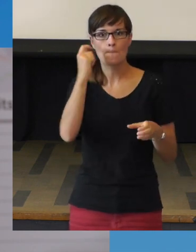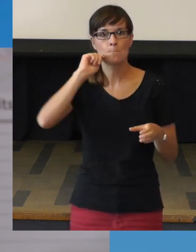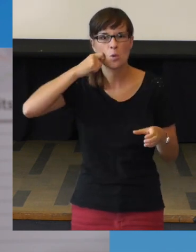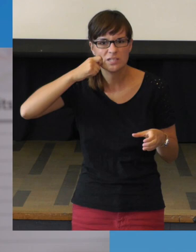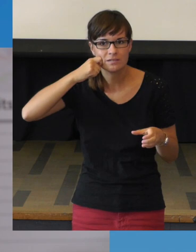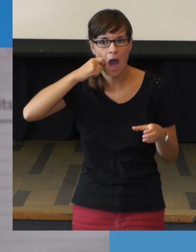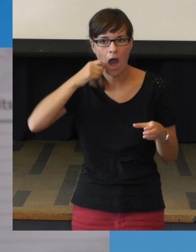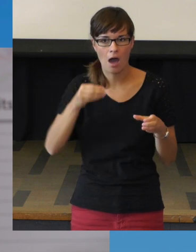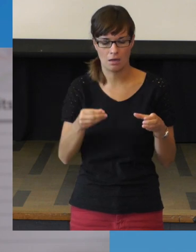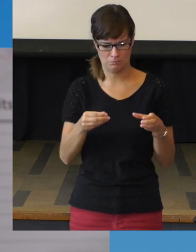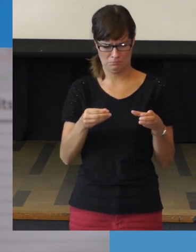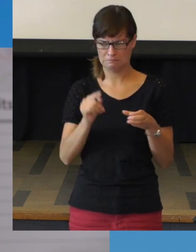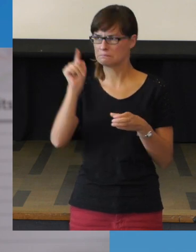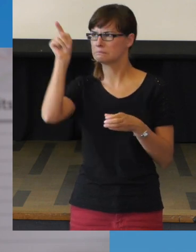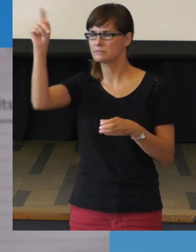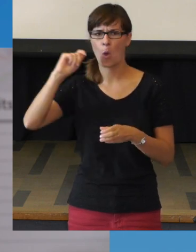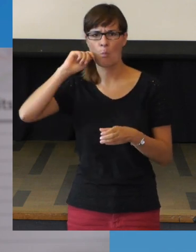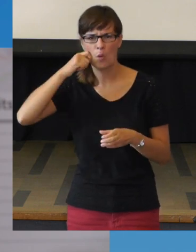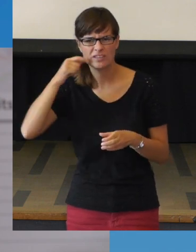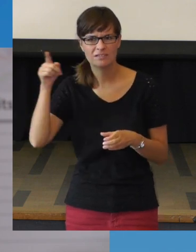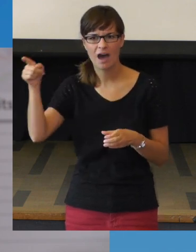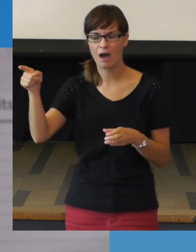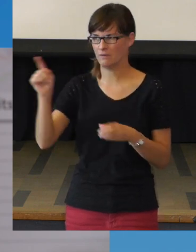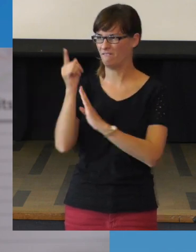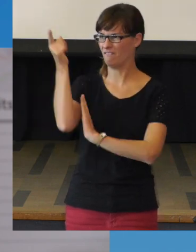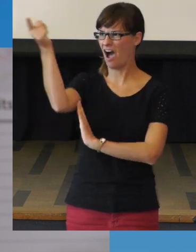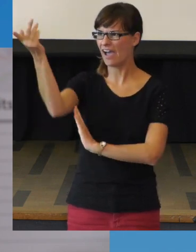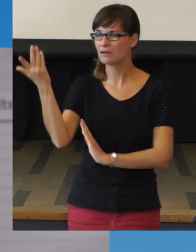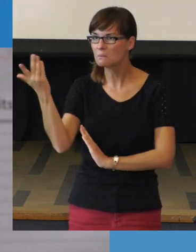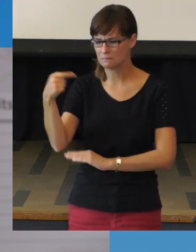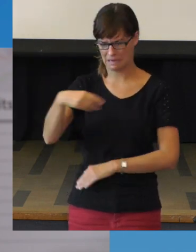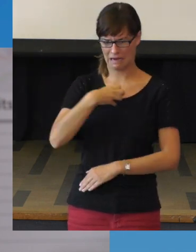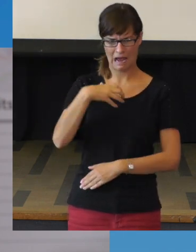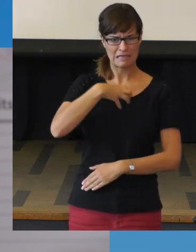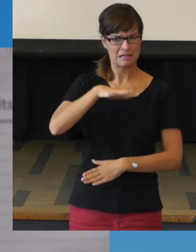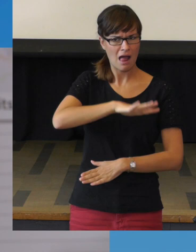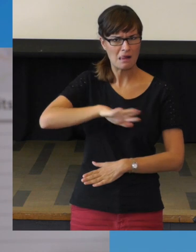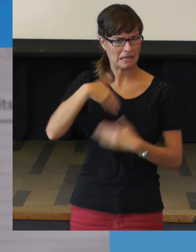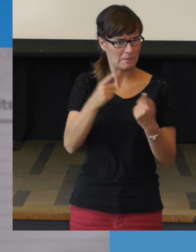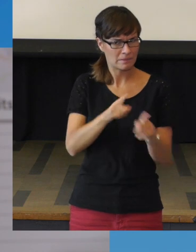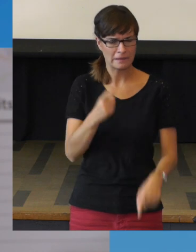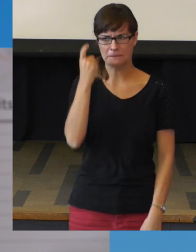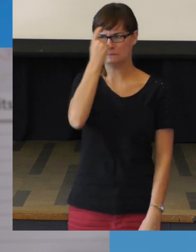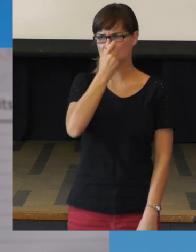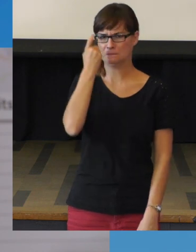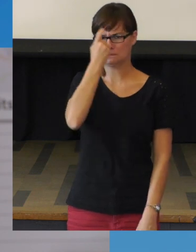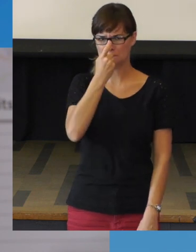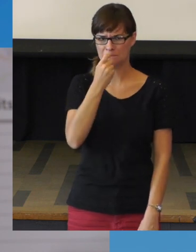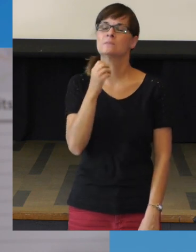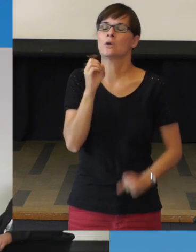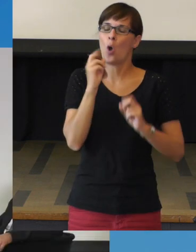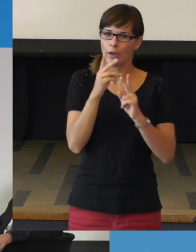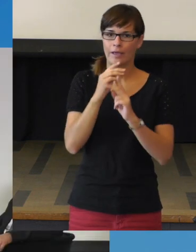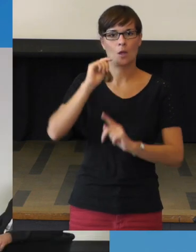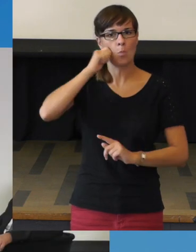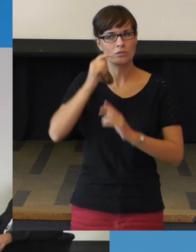weit, in Kassel gab es sowas nicht. Und dort habe ich dann einige Vorträge gehört, die mir sehr geholfen